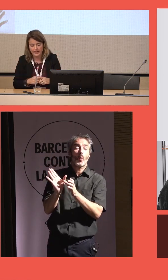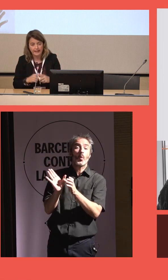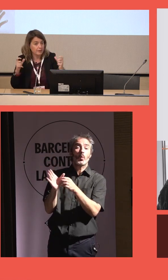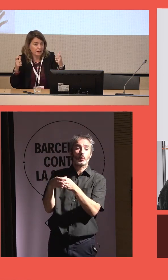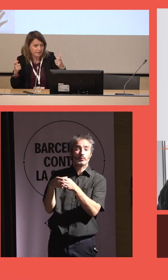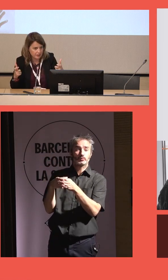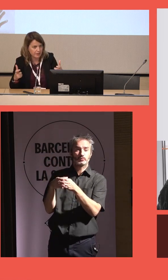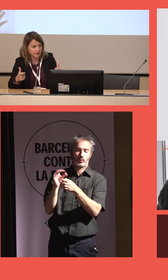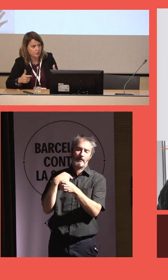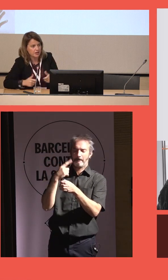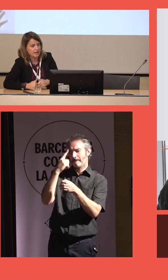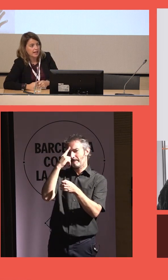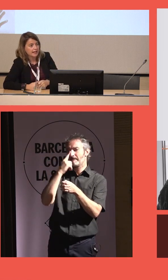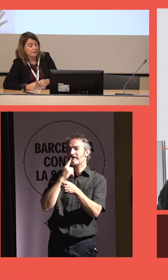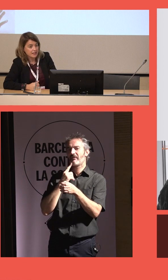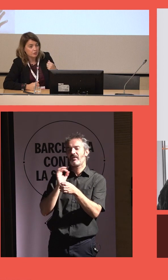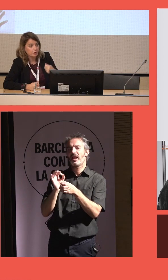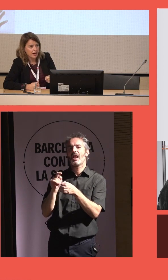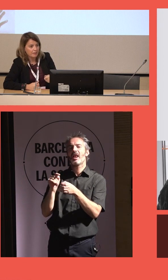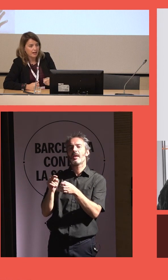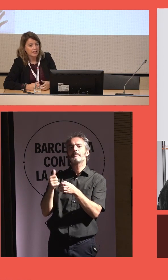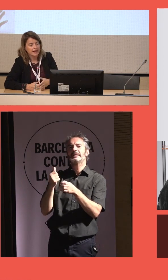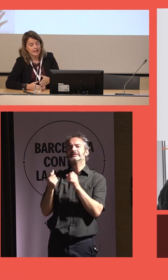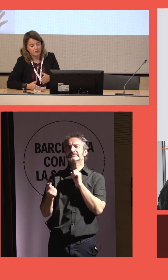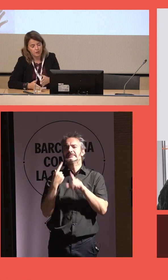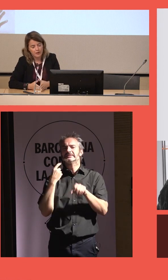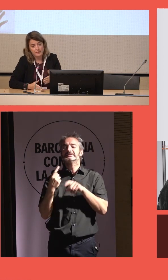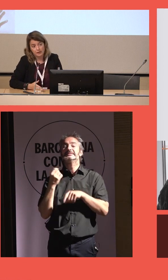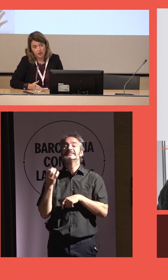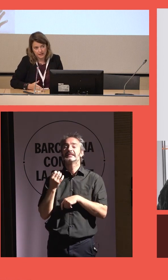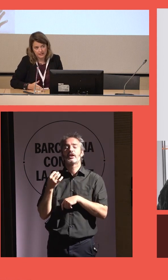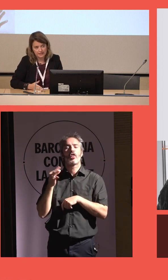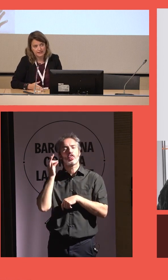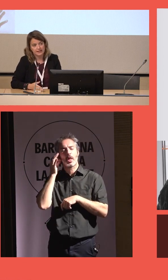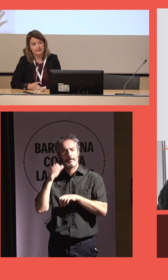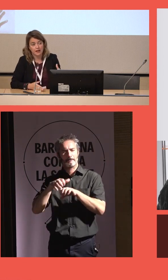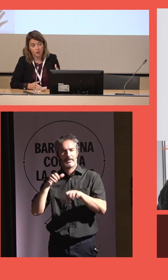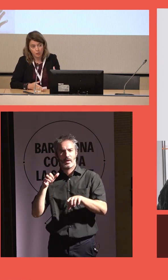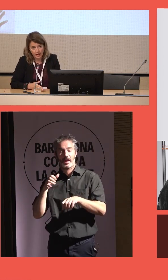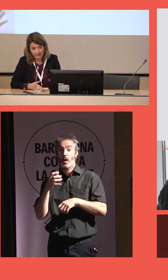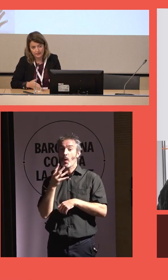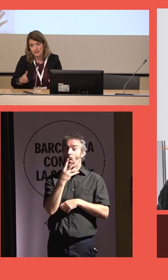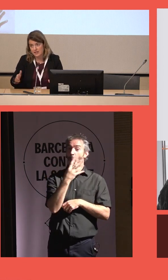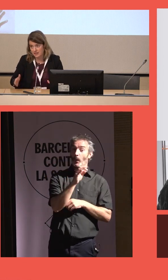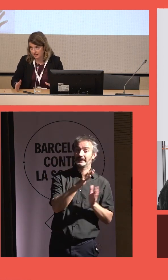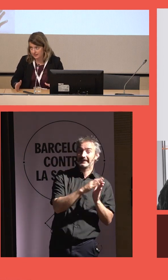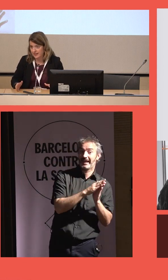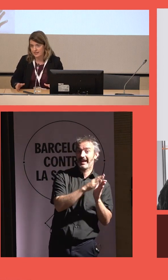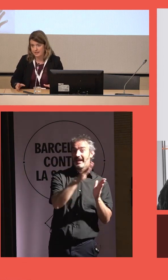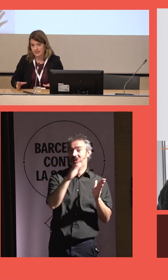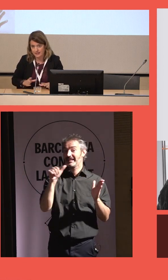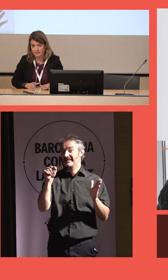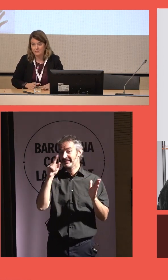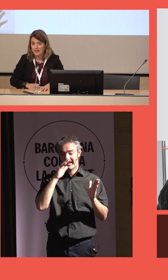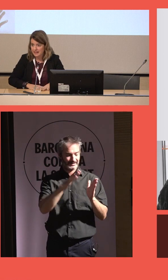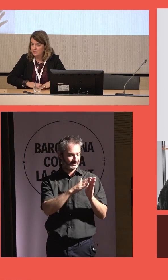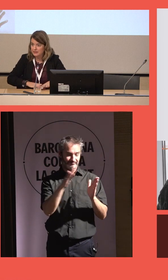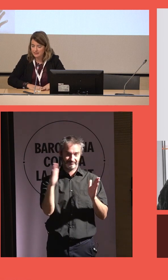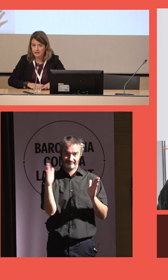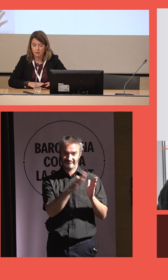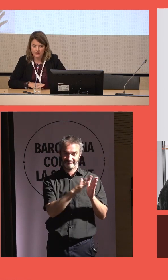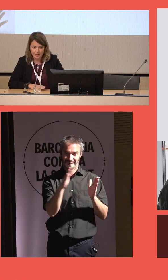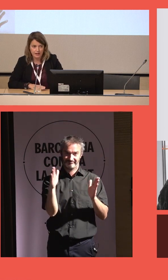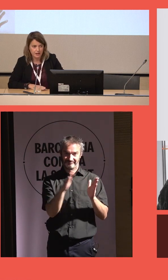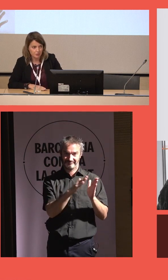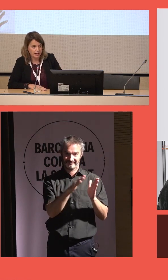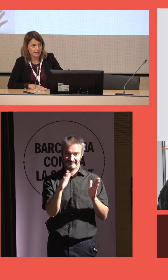de perfil per dir-ho així que més trucava era normalment dones d'entre 40 i 60 anys és a dir és